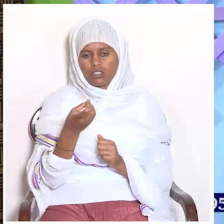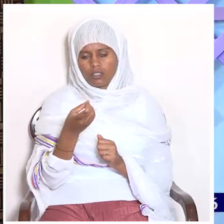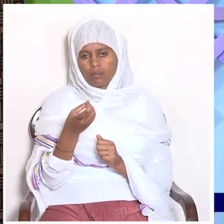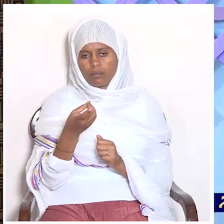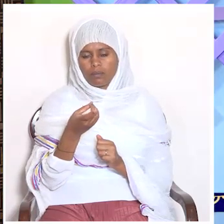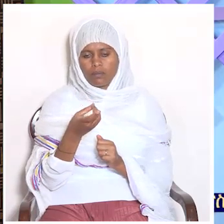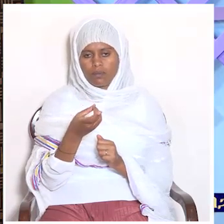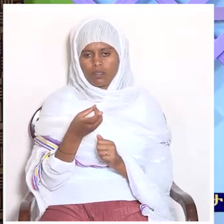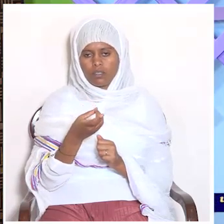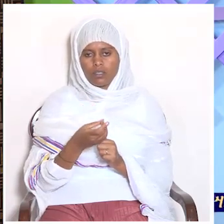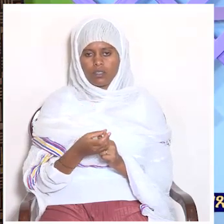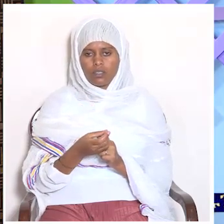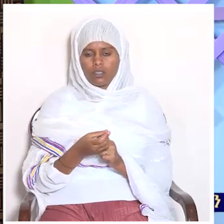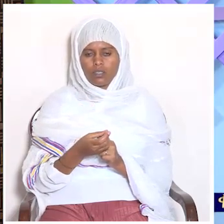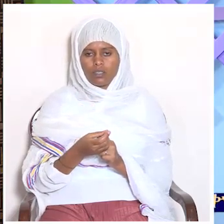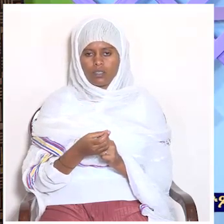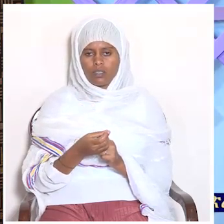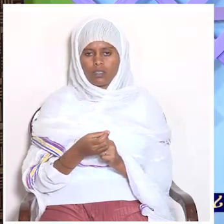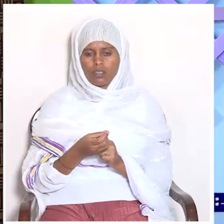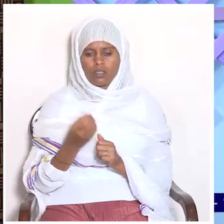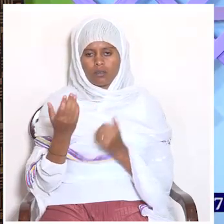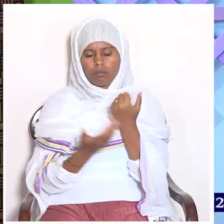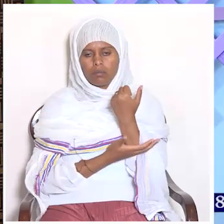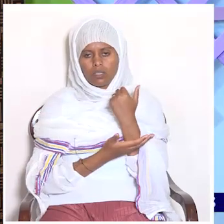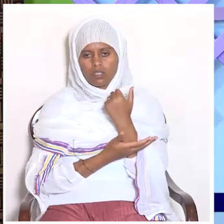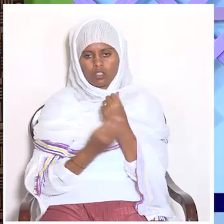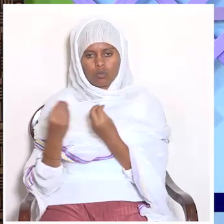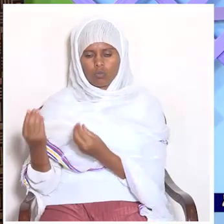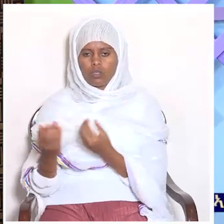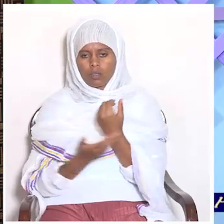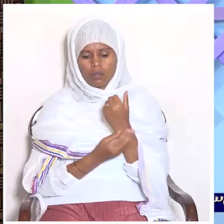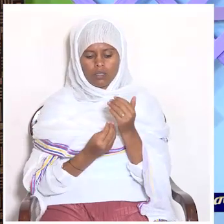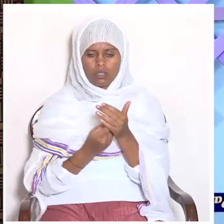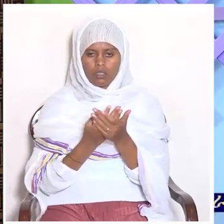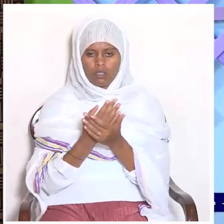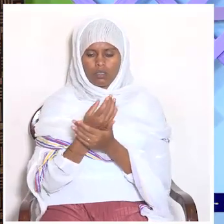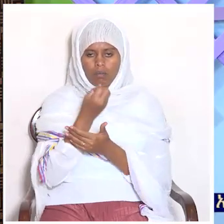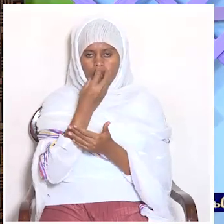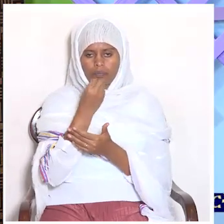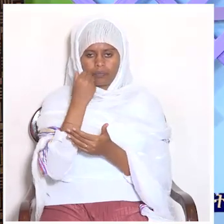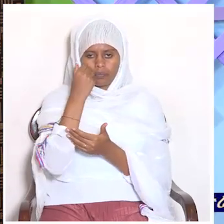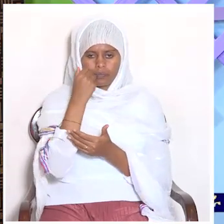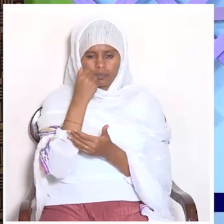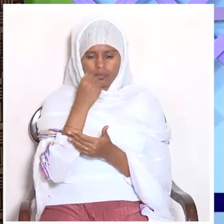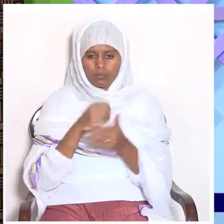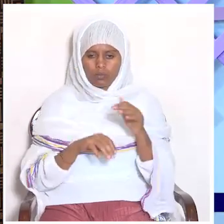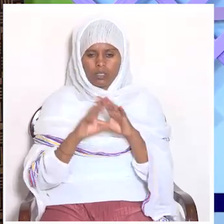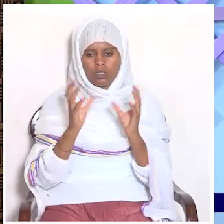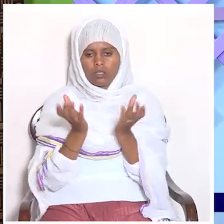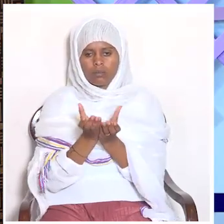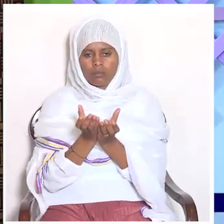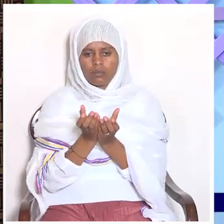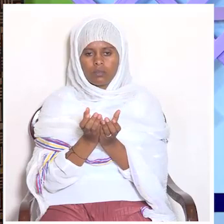ነቦና ኣያጨም ፀምሪ ክዕጠቕዎ እታ በትሪ ናይ ኣቦና ኣያጨም ድማ በቑላ ዓንቢባ ፈርያ